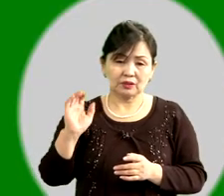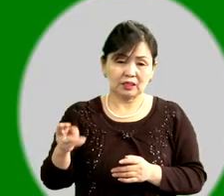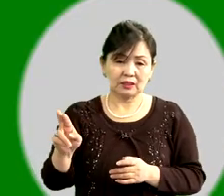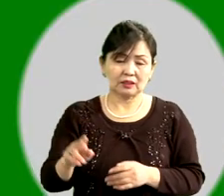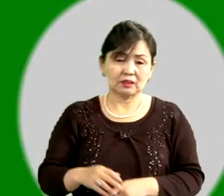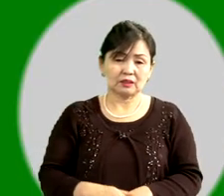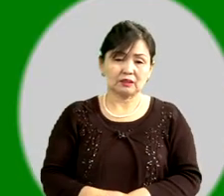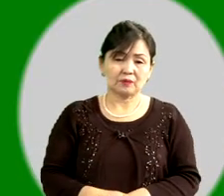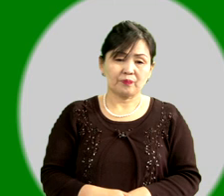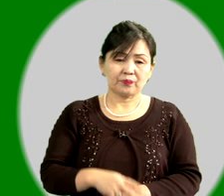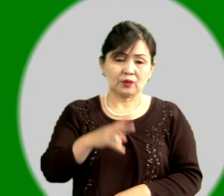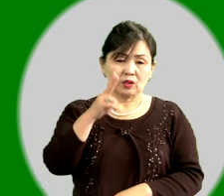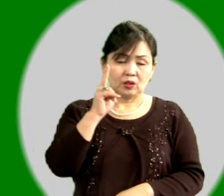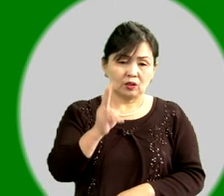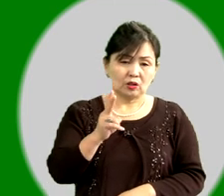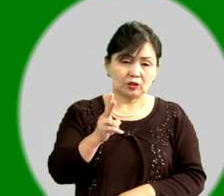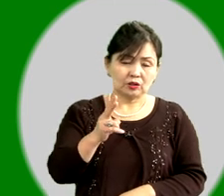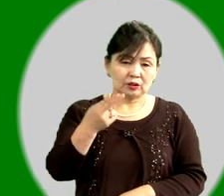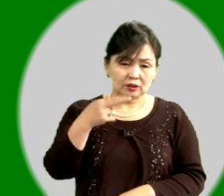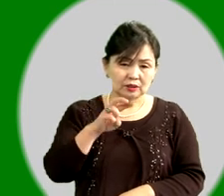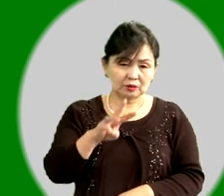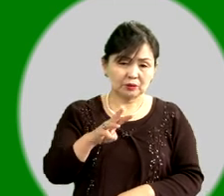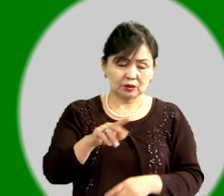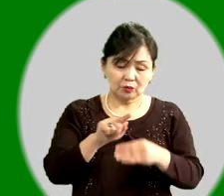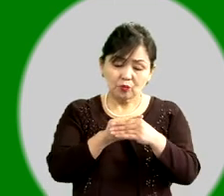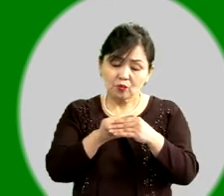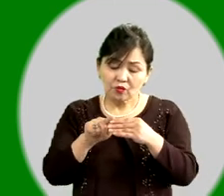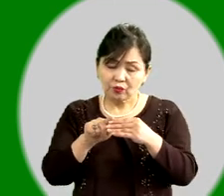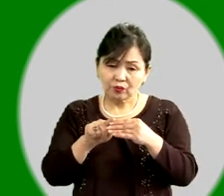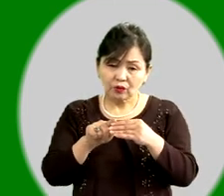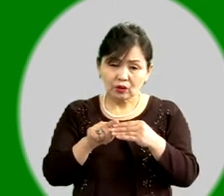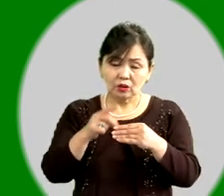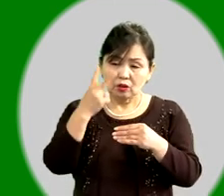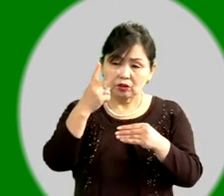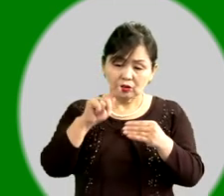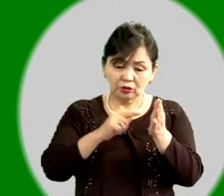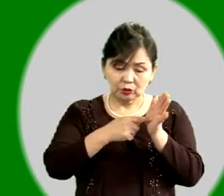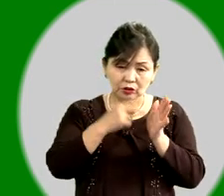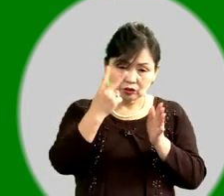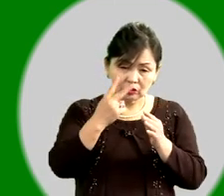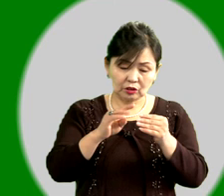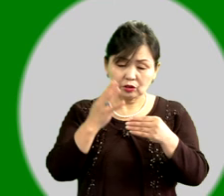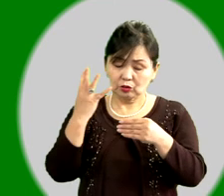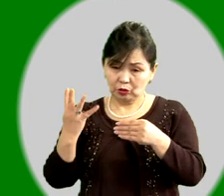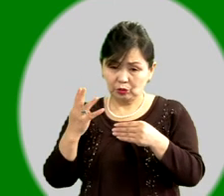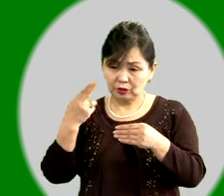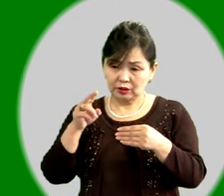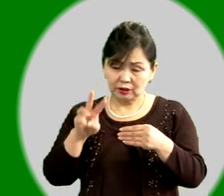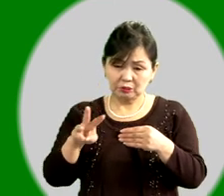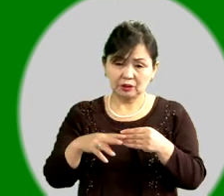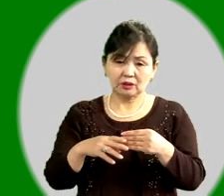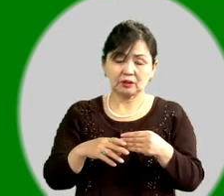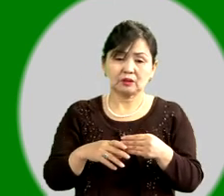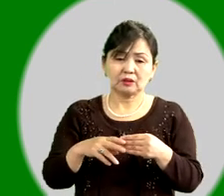дециметр урттай ирмэгтэй юм байна. За тэгэхээр мөн 2-2-ийн 4 дециметр квадрат.